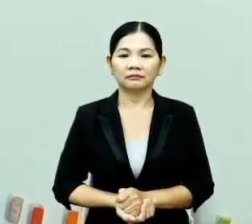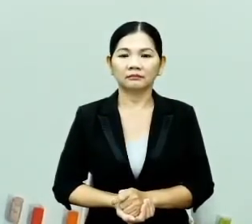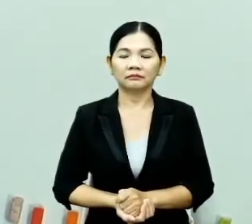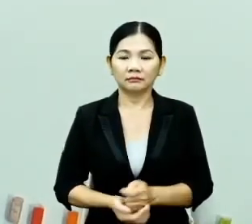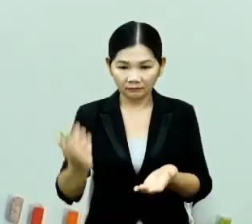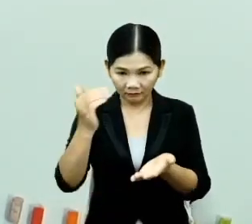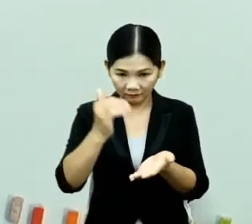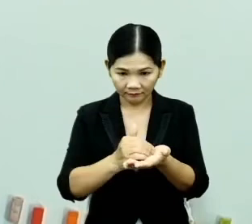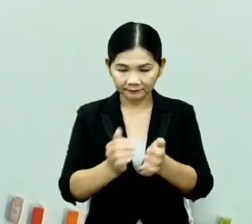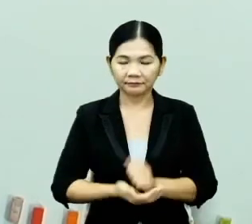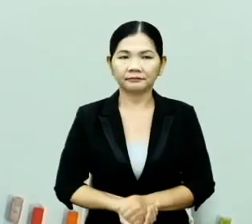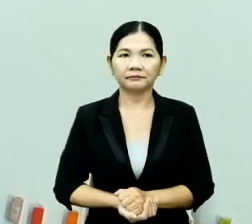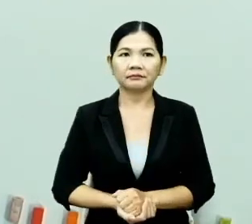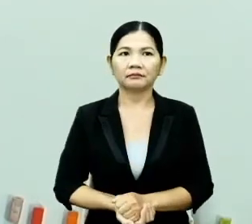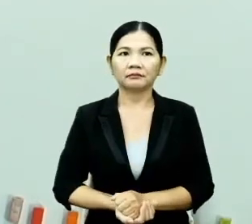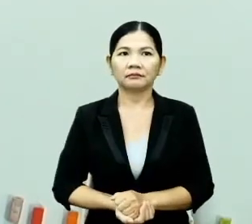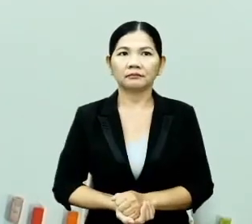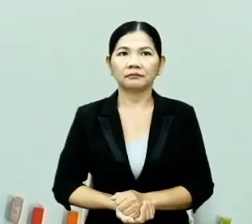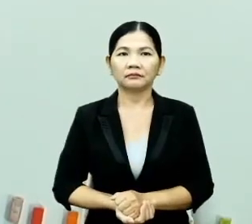ម្ដងទៀត